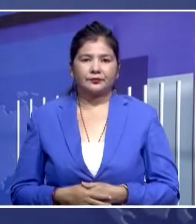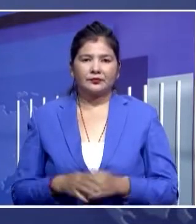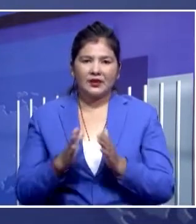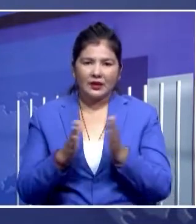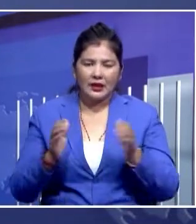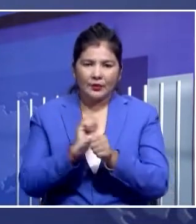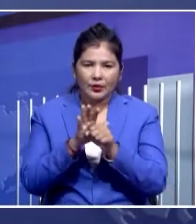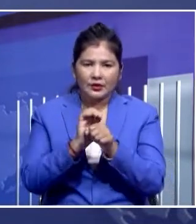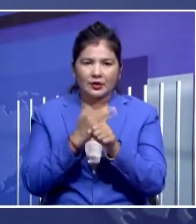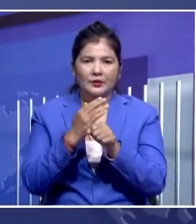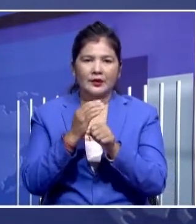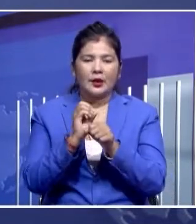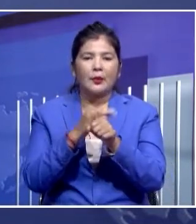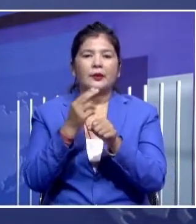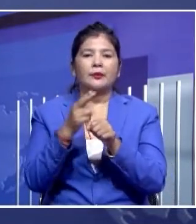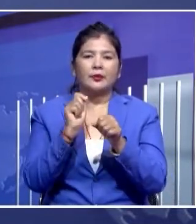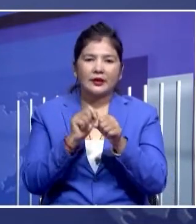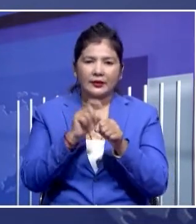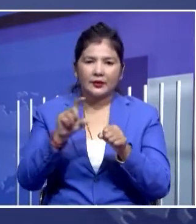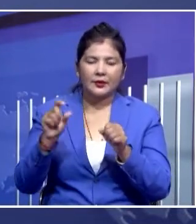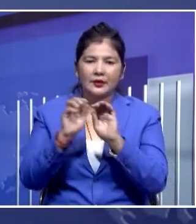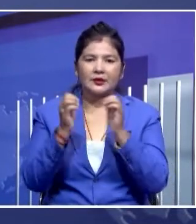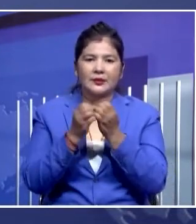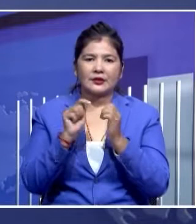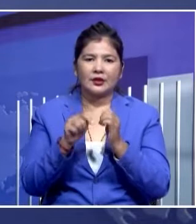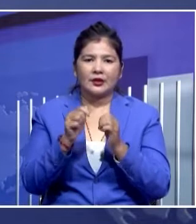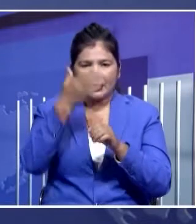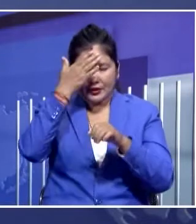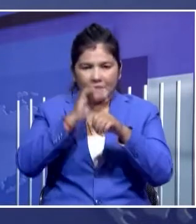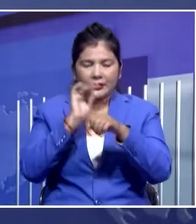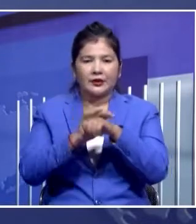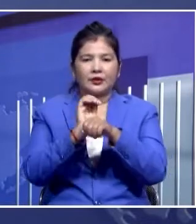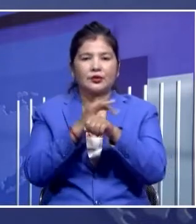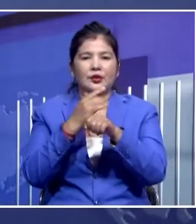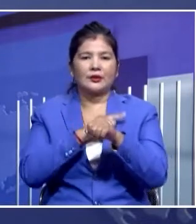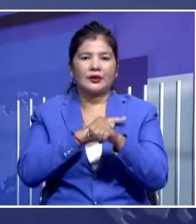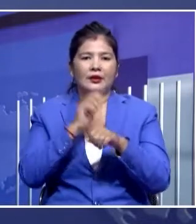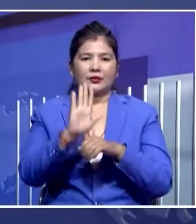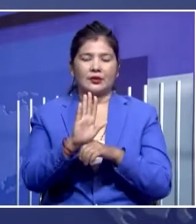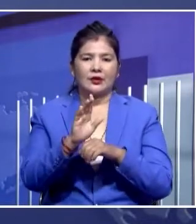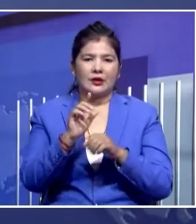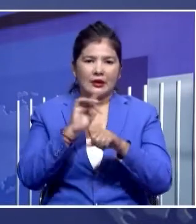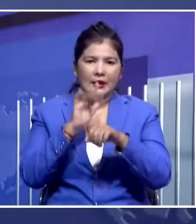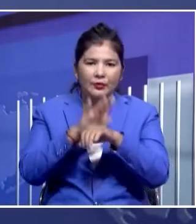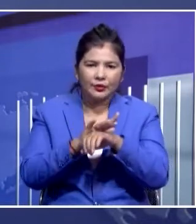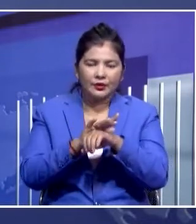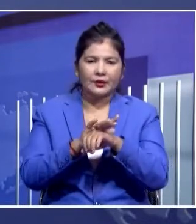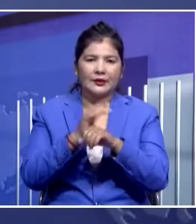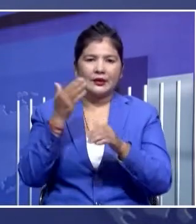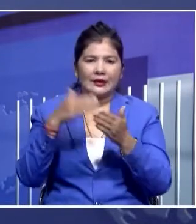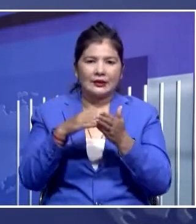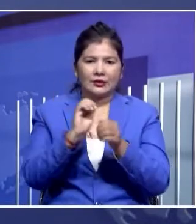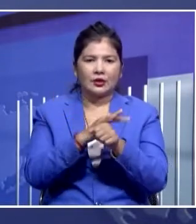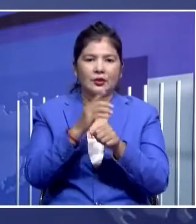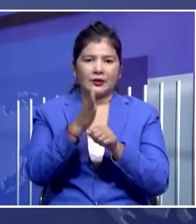लामो कोरोना संक्रमणले प्रभावित बनाएको नेपाली समाज अहिले डेंगीको संक्रमणबाट त्रसित छ। लामखुट्टेको टोकाईबाट लाग्ने यो